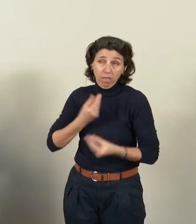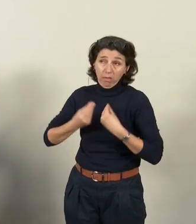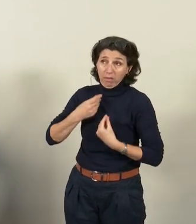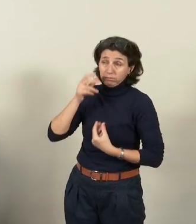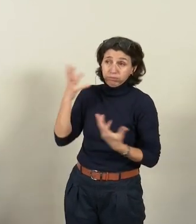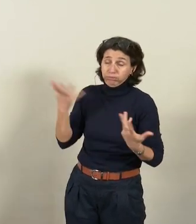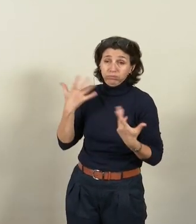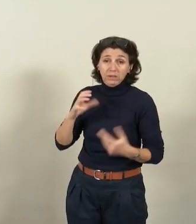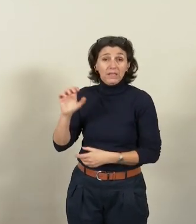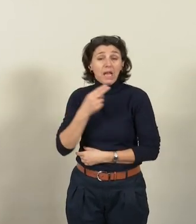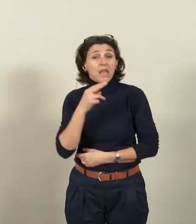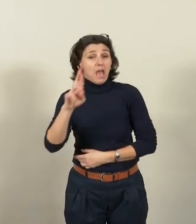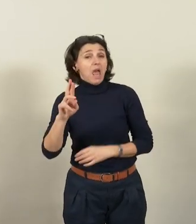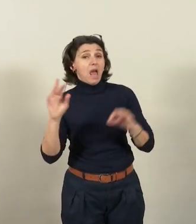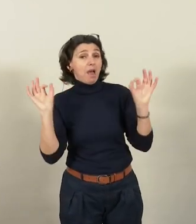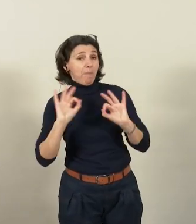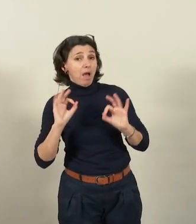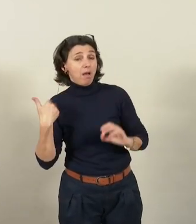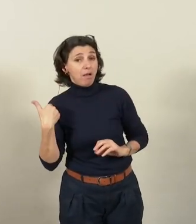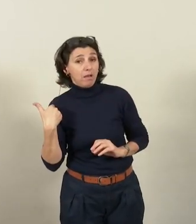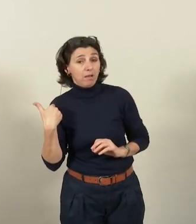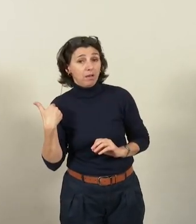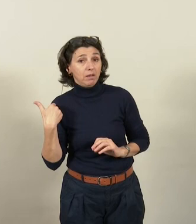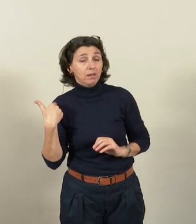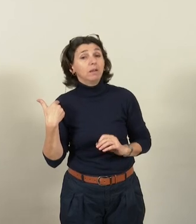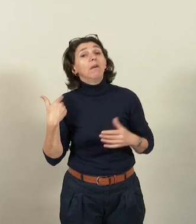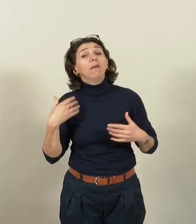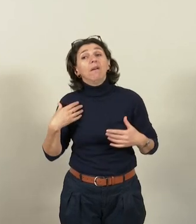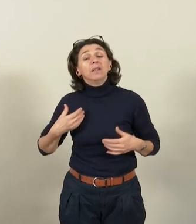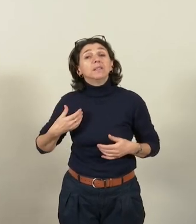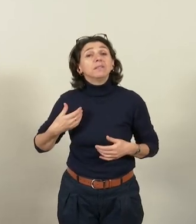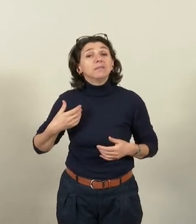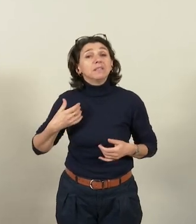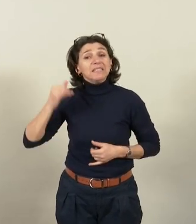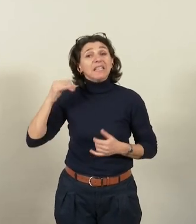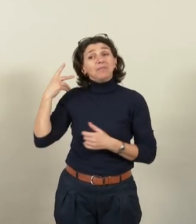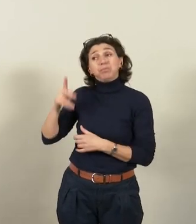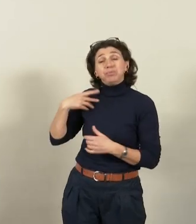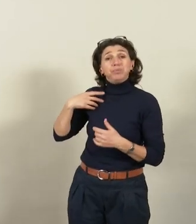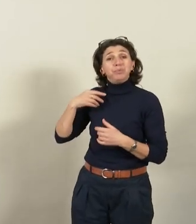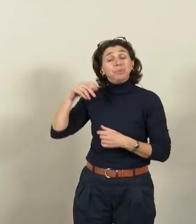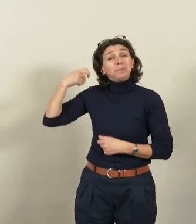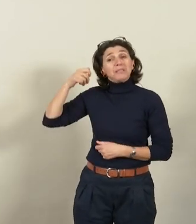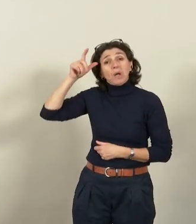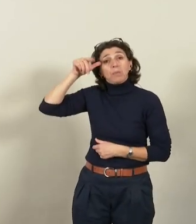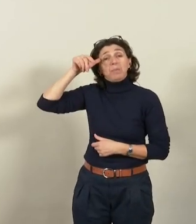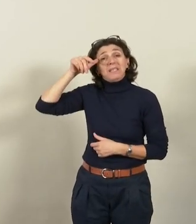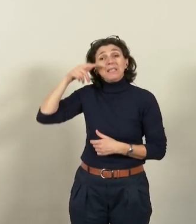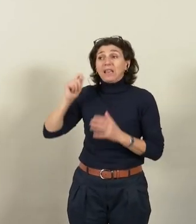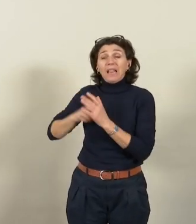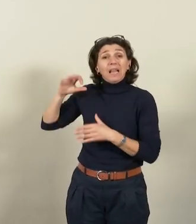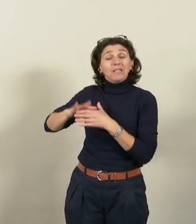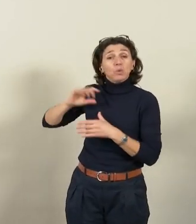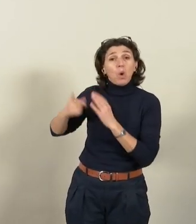avait pas de CNR une des innombrables initiatives de du président de la République depuis sa réélection il n'y avait pas de CNR logement et qu'il a été obtenu